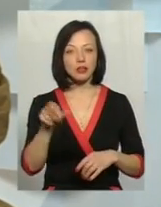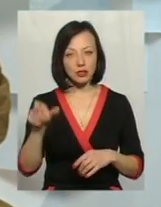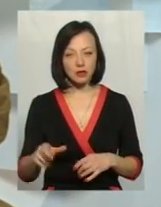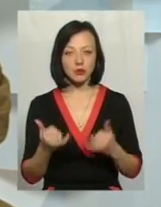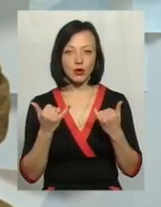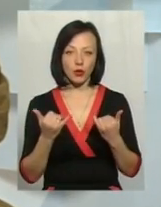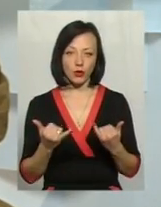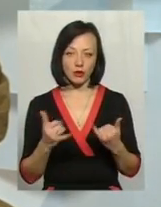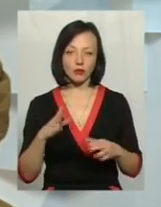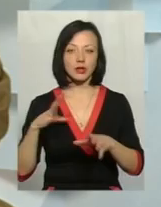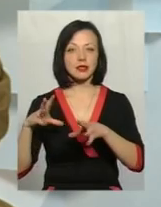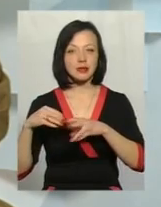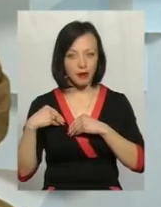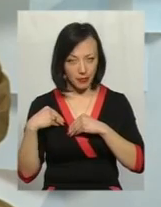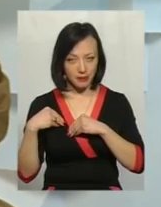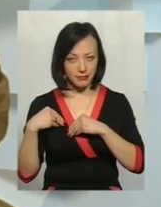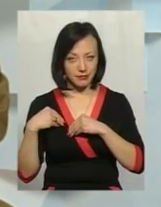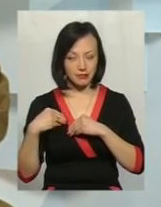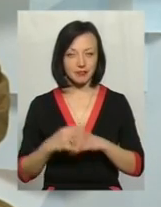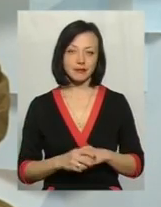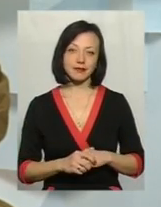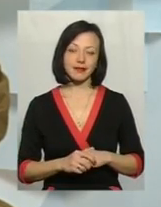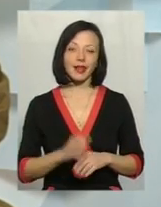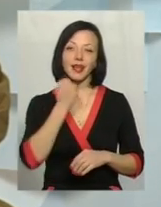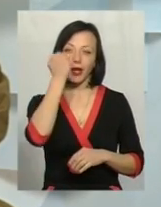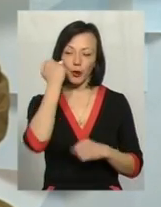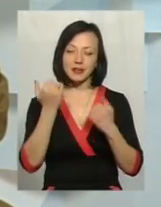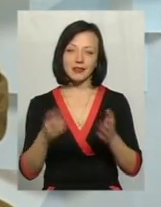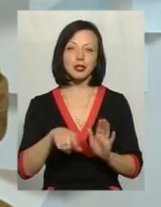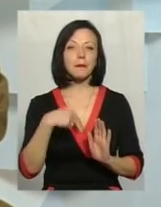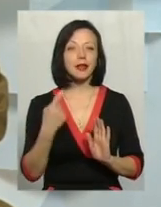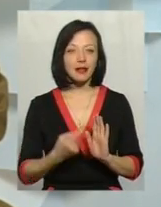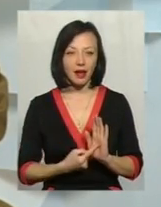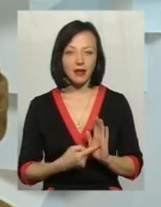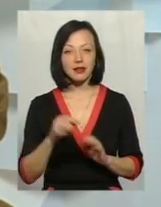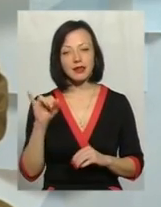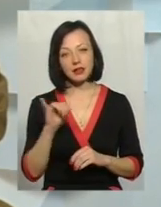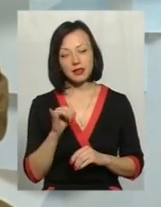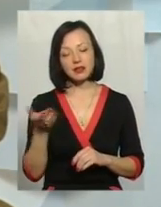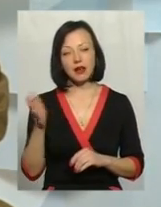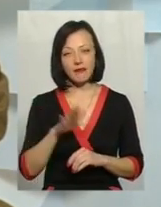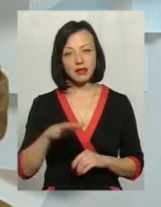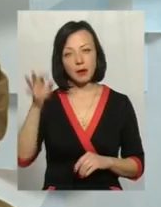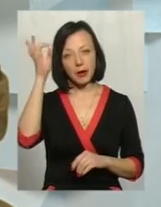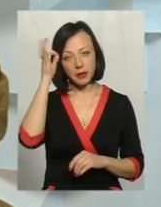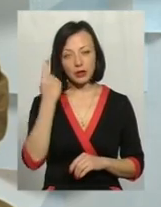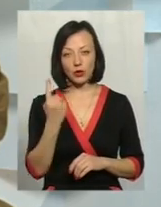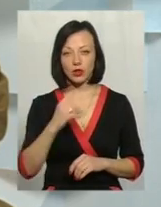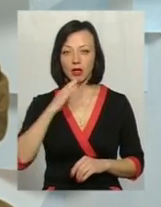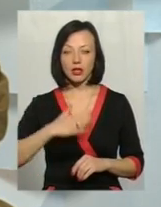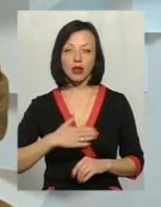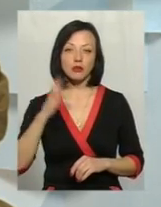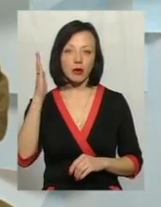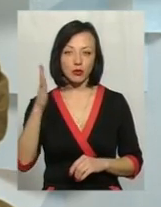які сьогодні були з нами. Дякуємо за ваші питання. І давайте пам'ятати одне, що наше